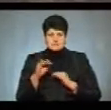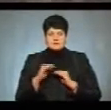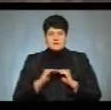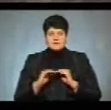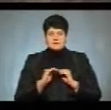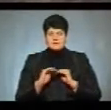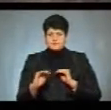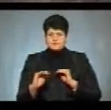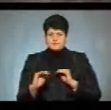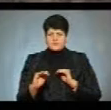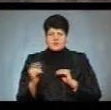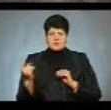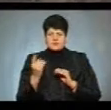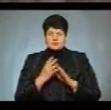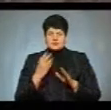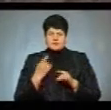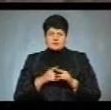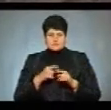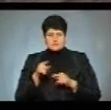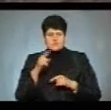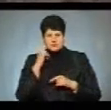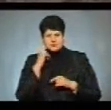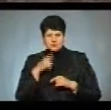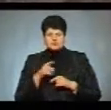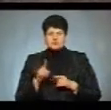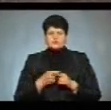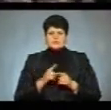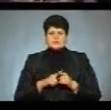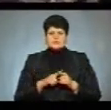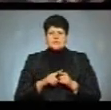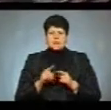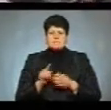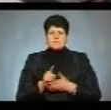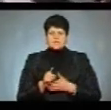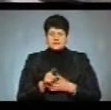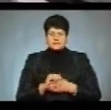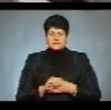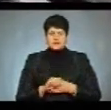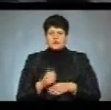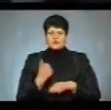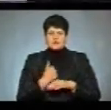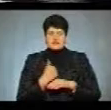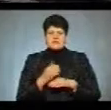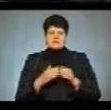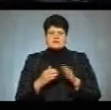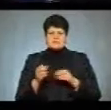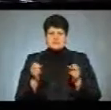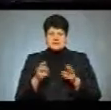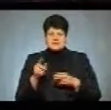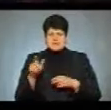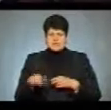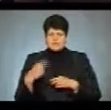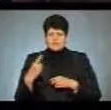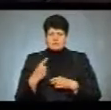полів. І в першу чергу це вони підозрюють, що це мишей. Головний спеціаліст управління Держпродспоживслужби в області